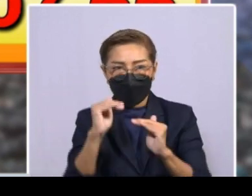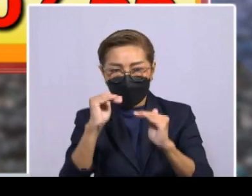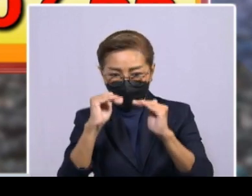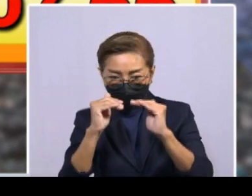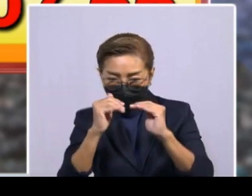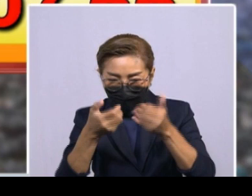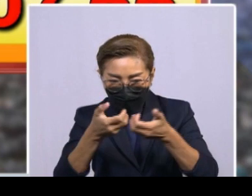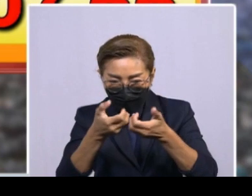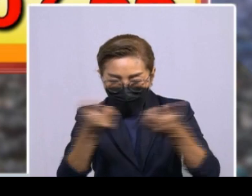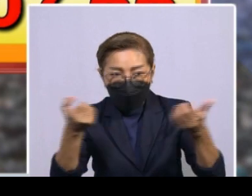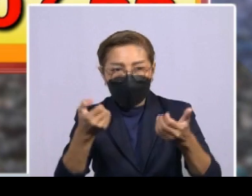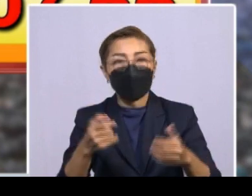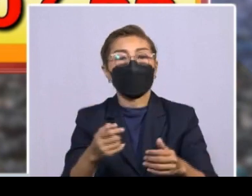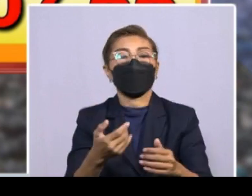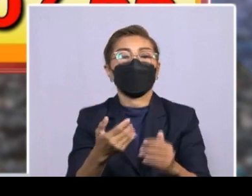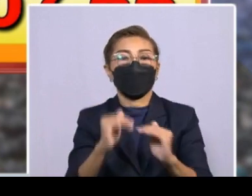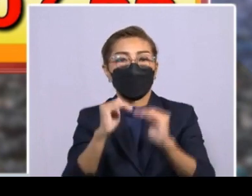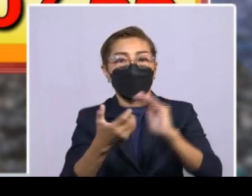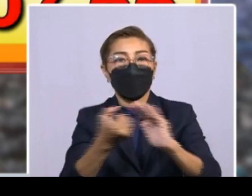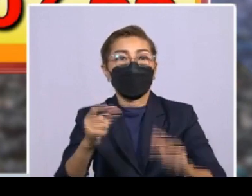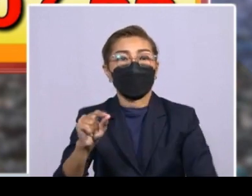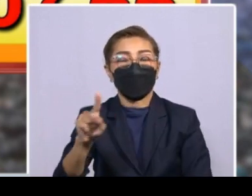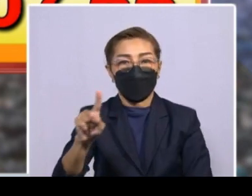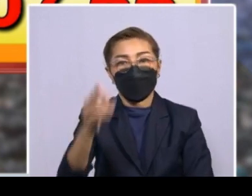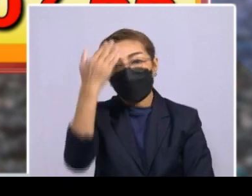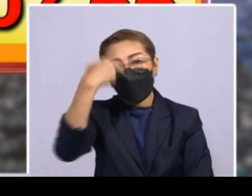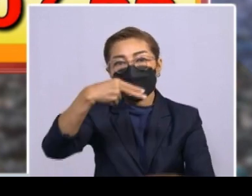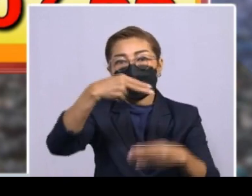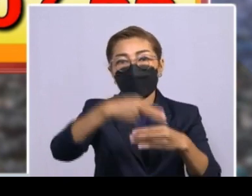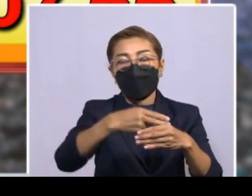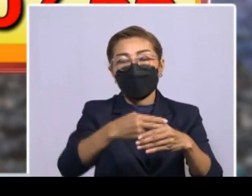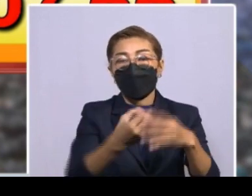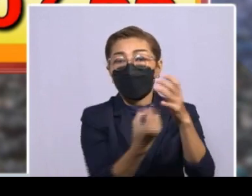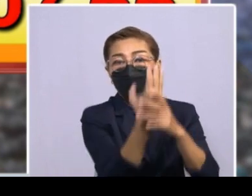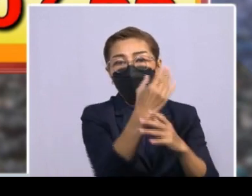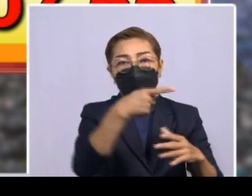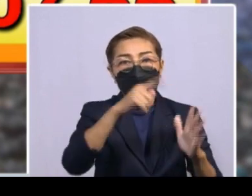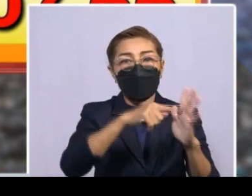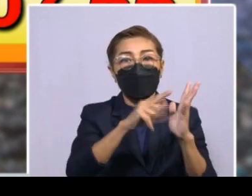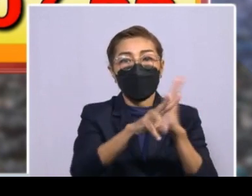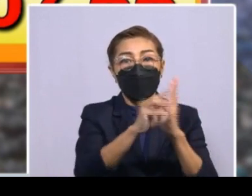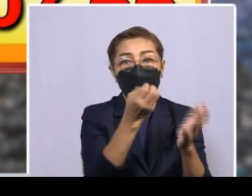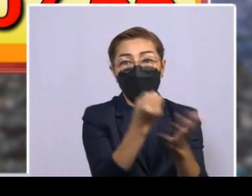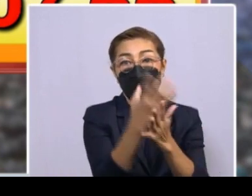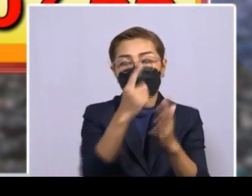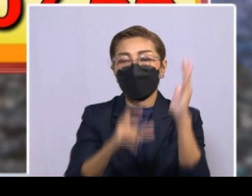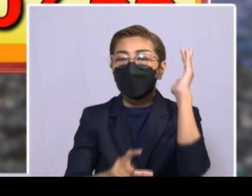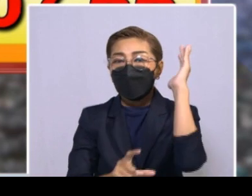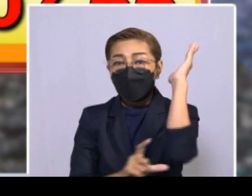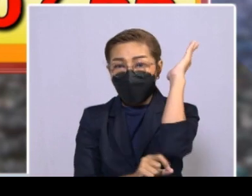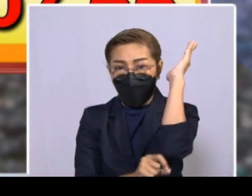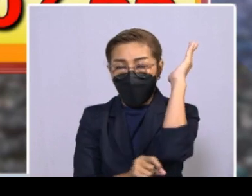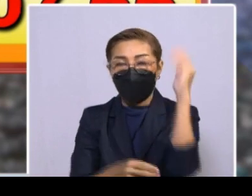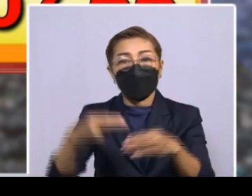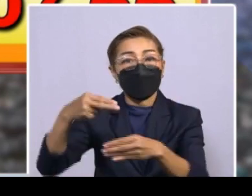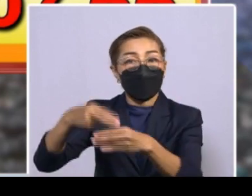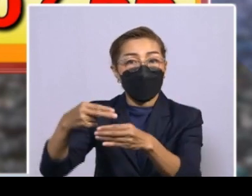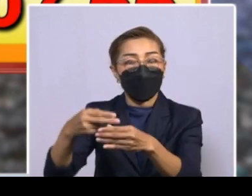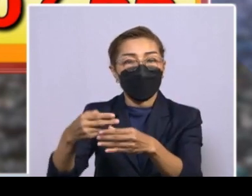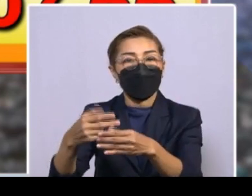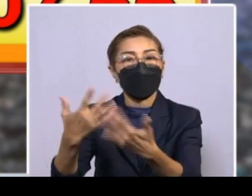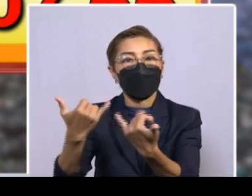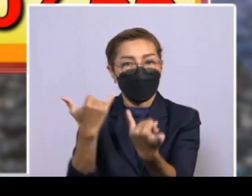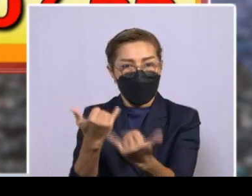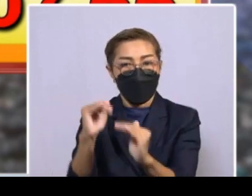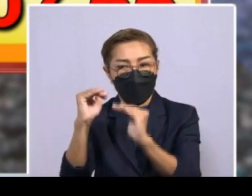21บาทเพราะว่าช่วงนี้ราคาน้ำมันตามันแพงนั่นเองนะครับส่วนราคาดีเซลสิงคโปร์ช่วงนี้ถูกกับปี 57เวลา 14